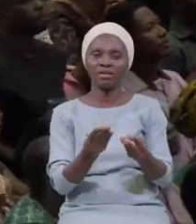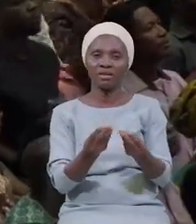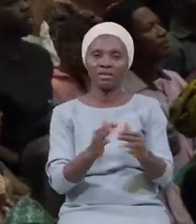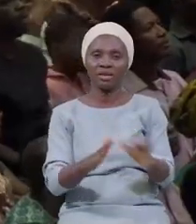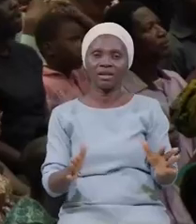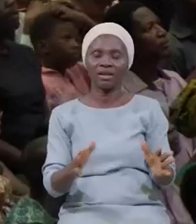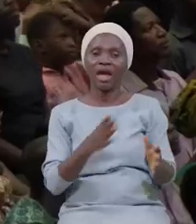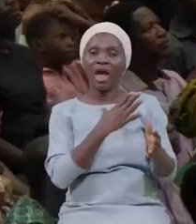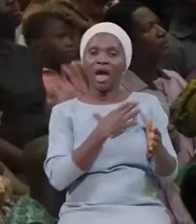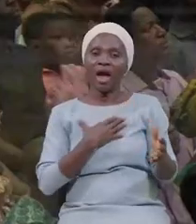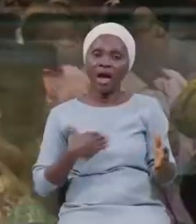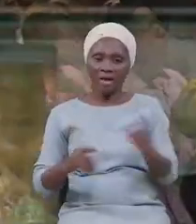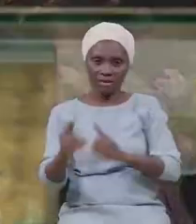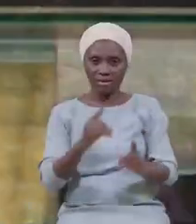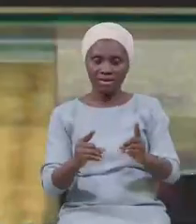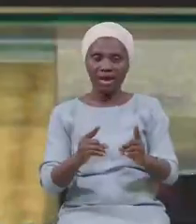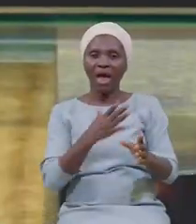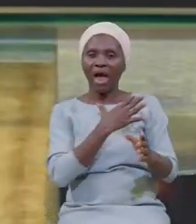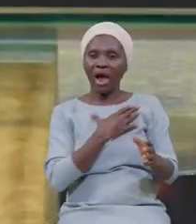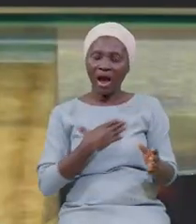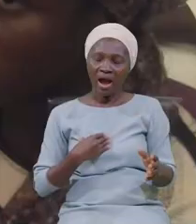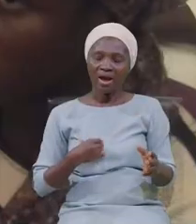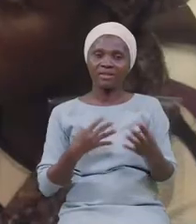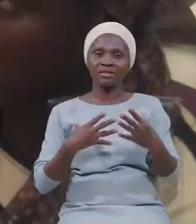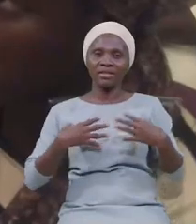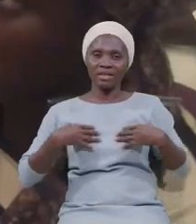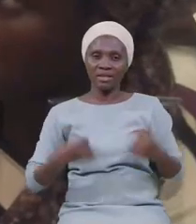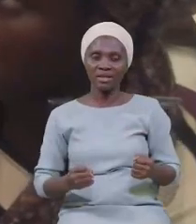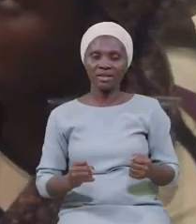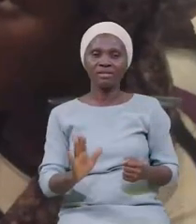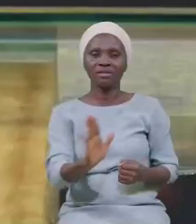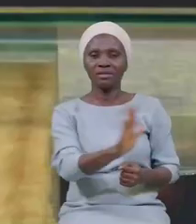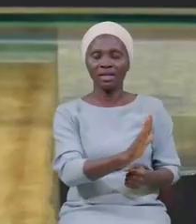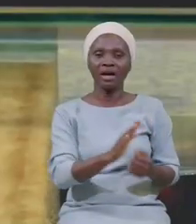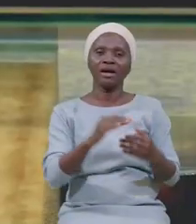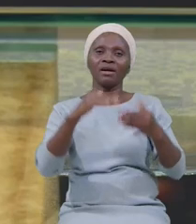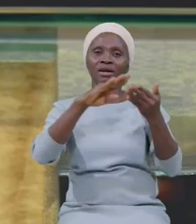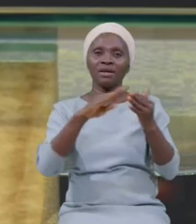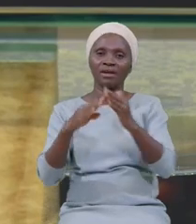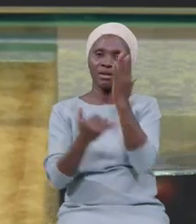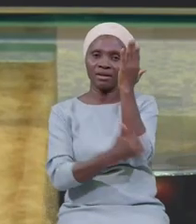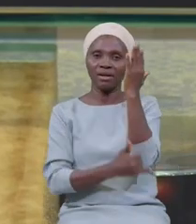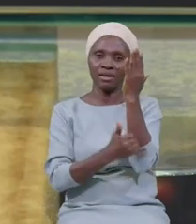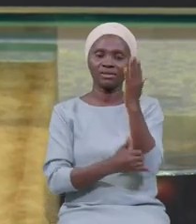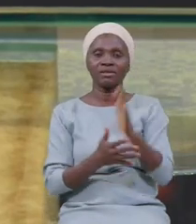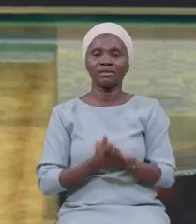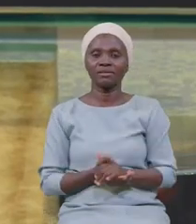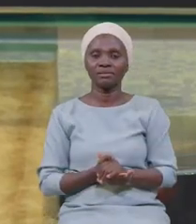Que votre homme intérieur vous entende le répéter. Vous savez quoi?